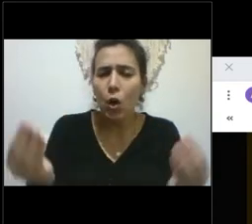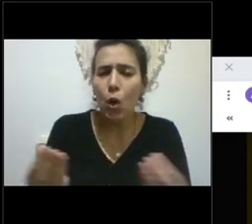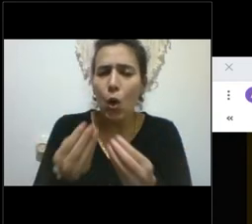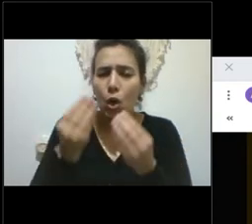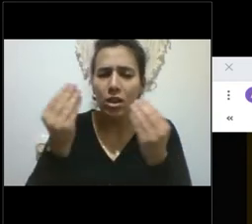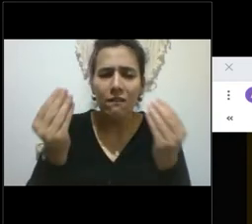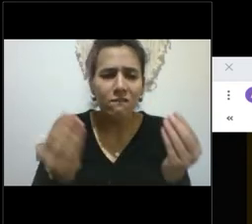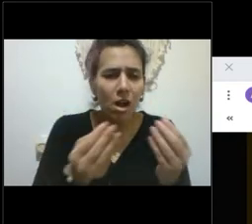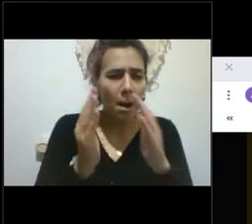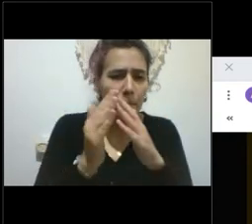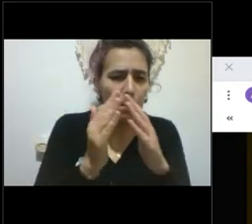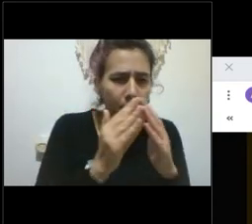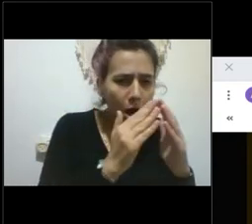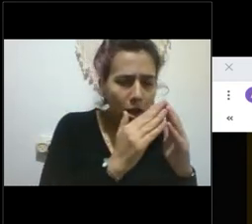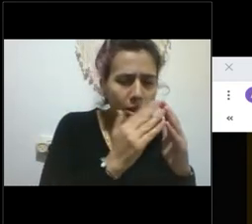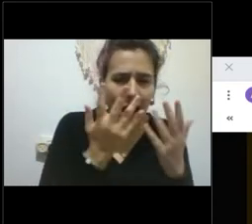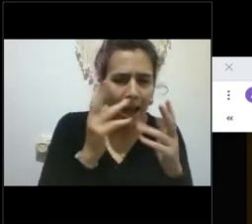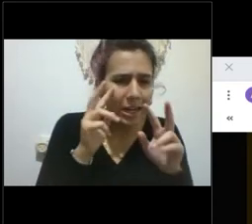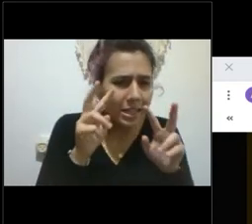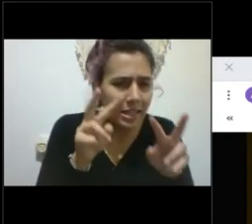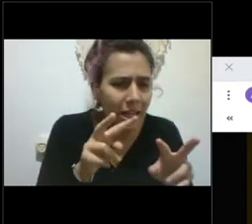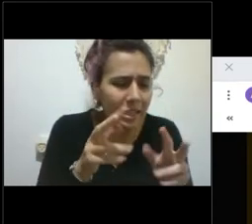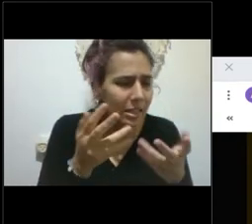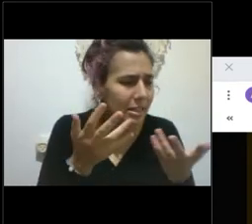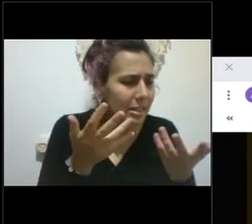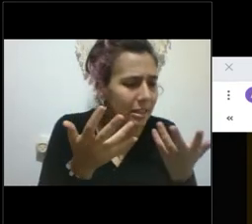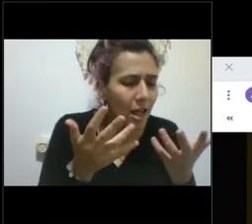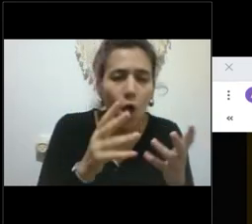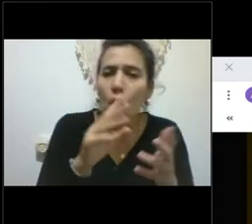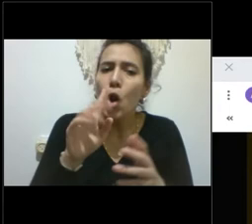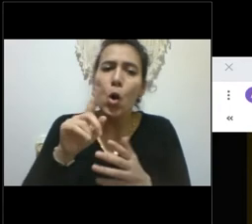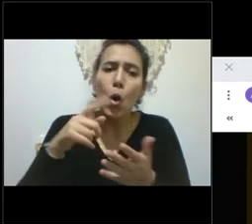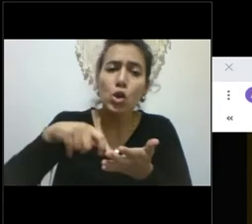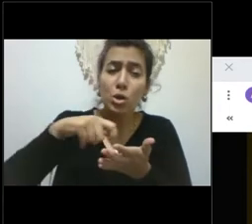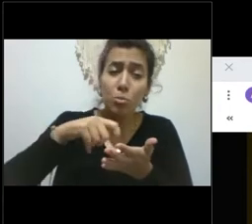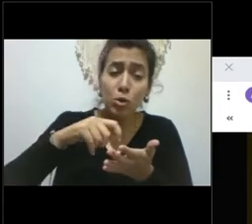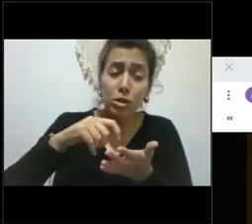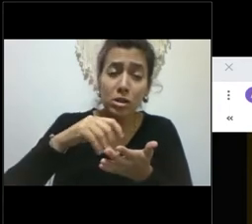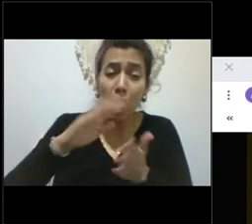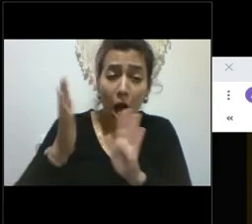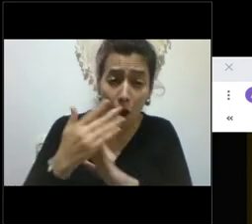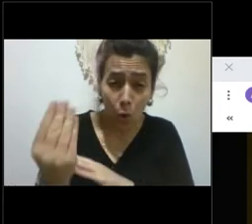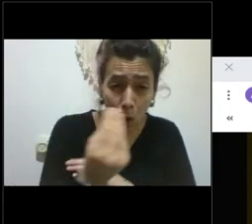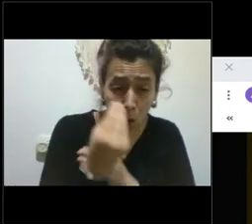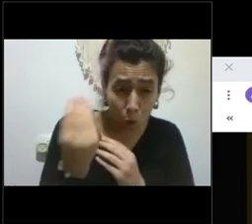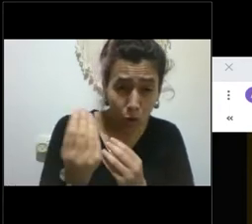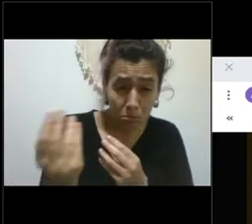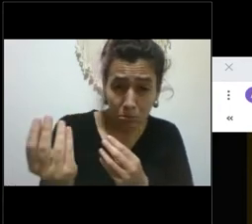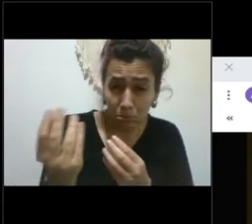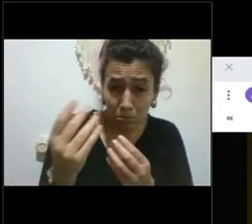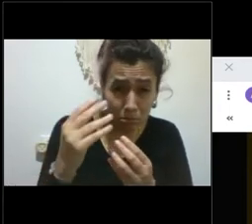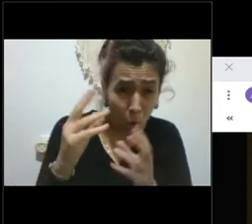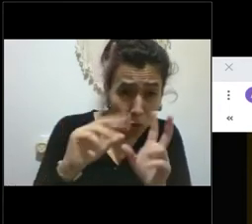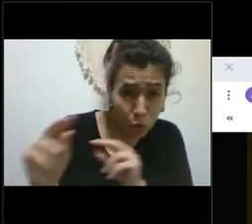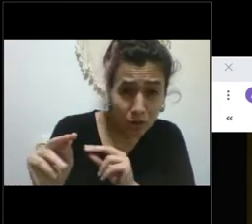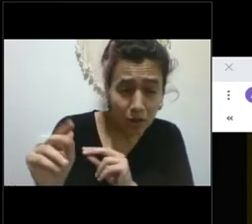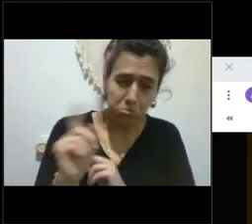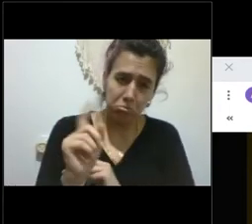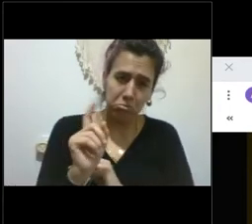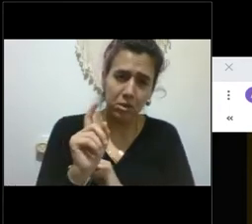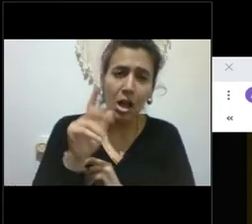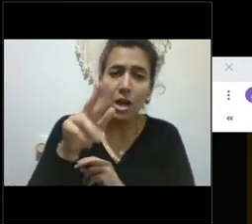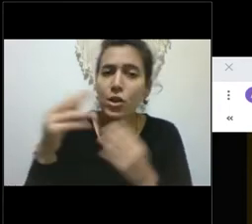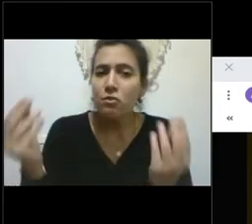עליו, הרי לא כל שיפוץ זה אותו דבר, יש כל מיני דרכים לעשות שיפוץ, יש דברים שוב, שדיברתי על זה מקודם, חשובים,